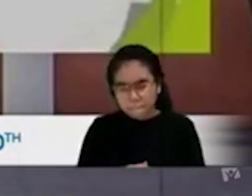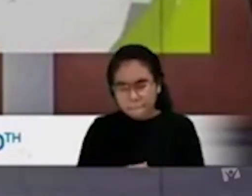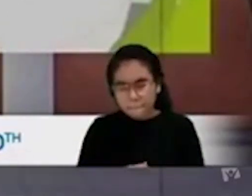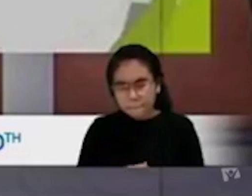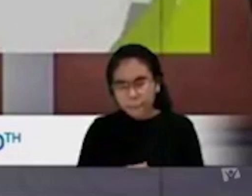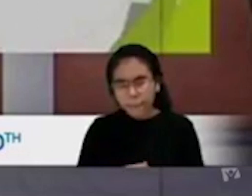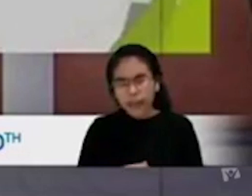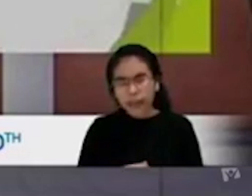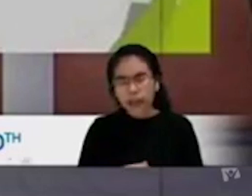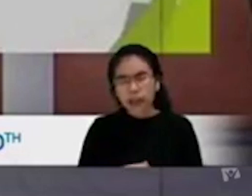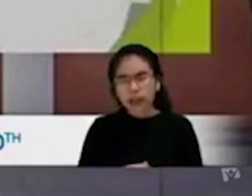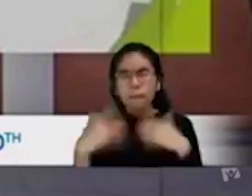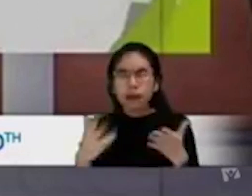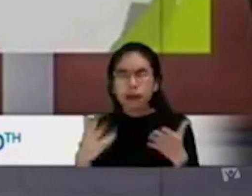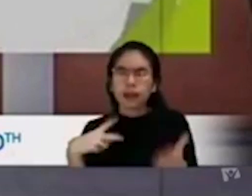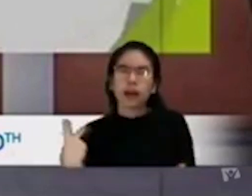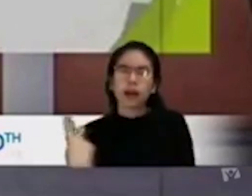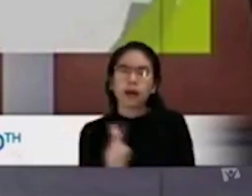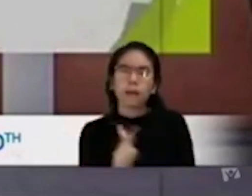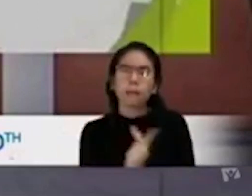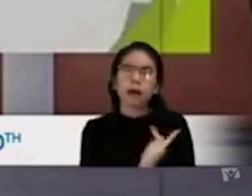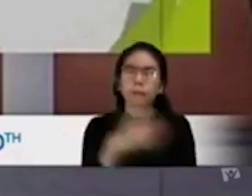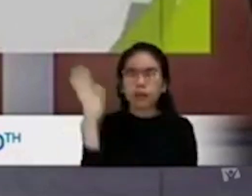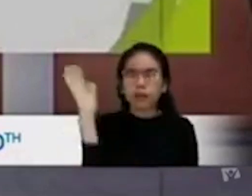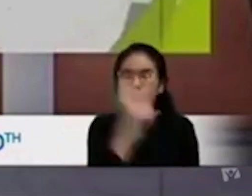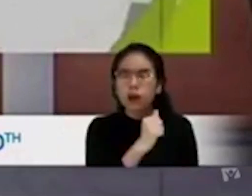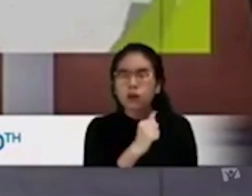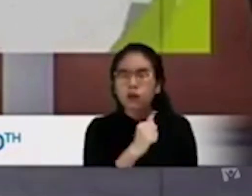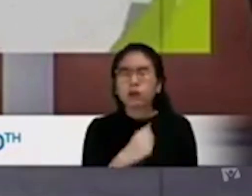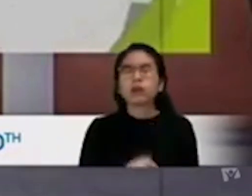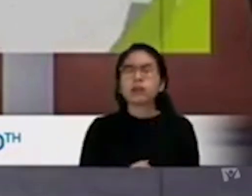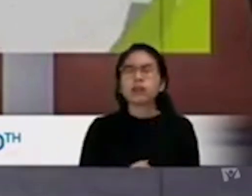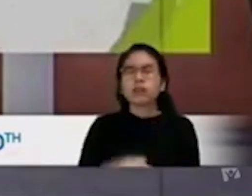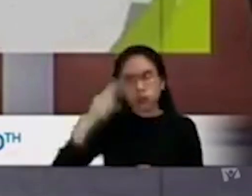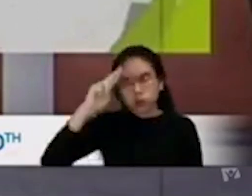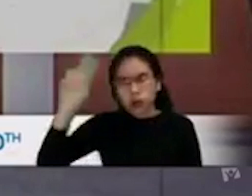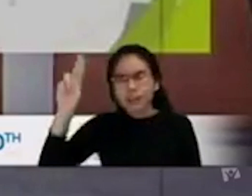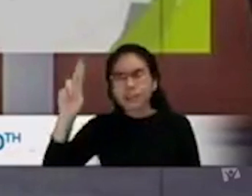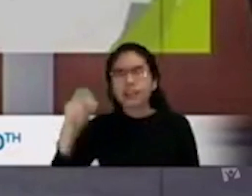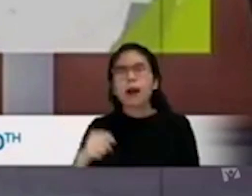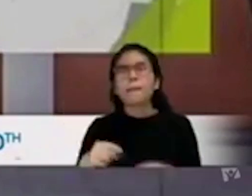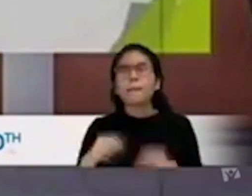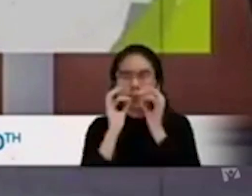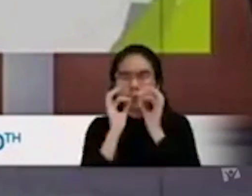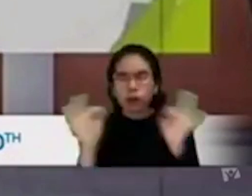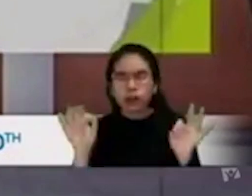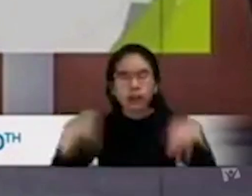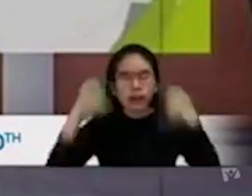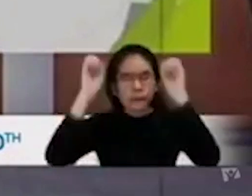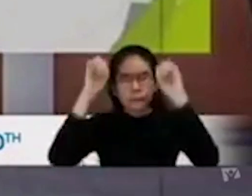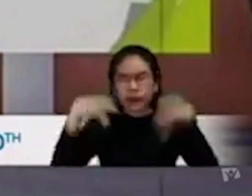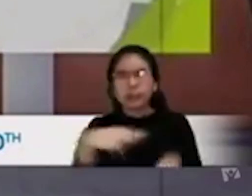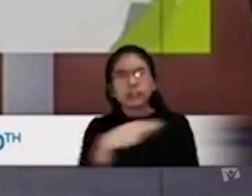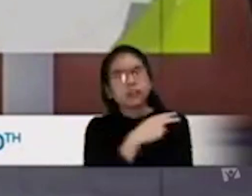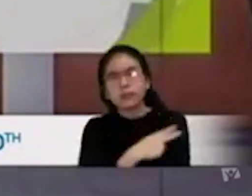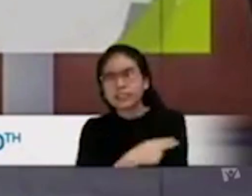yang menyembuhkan lewat hamba-hamba Tuhan yang bekerja. Berkati rumah sakit ini, Tuhan sudah pimpin 70 tahun